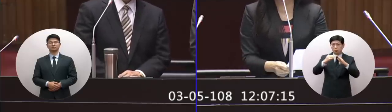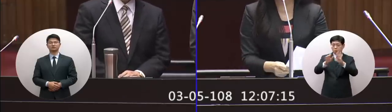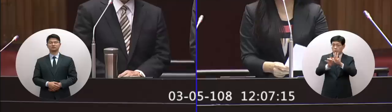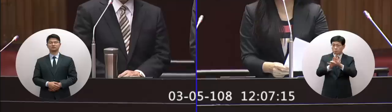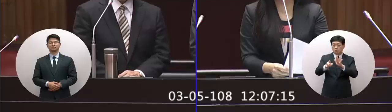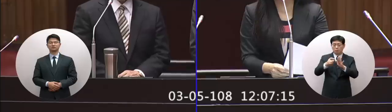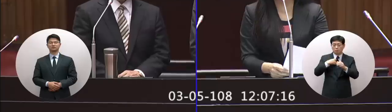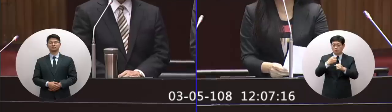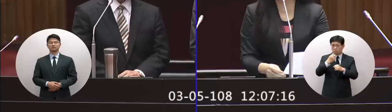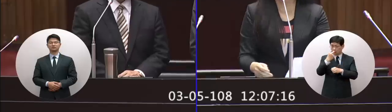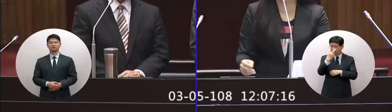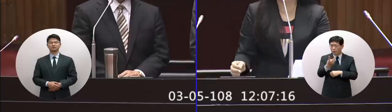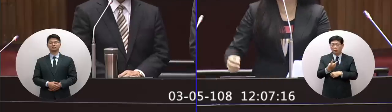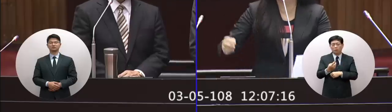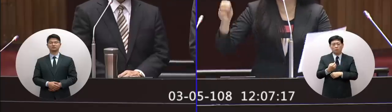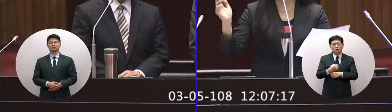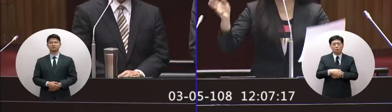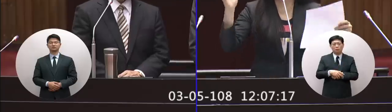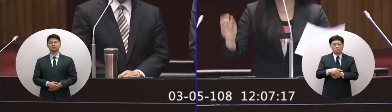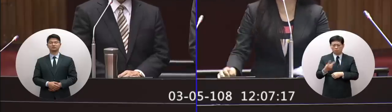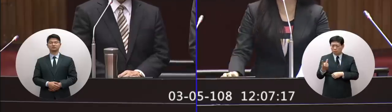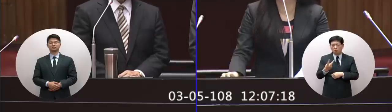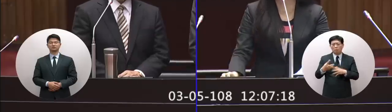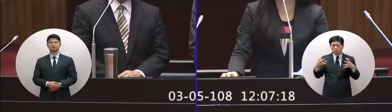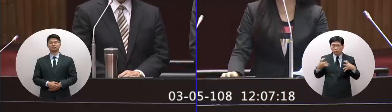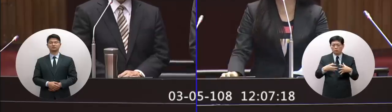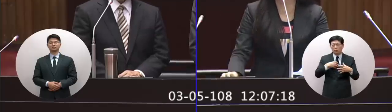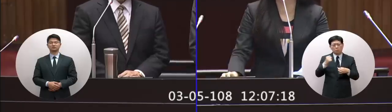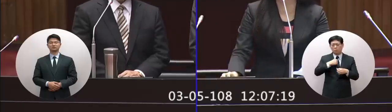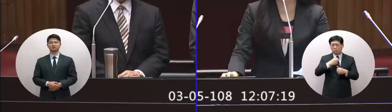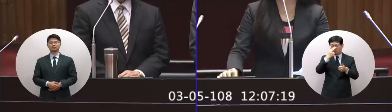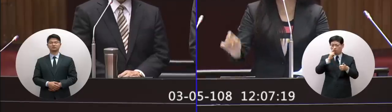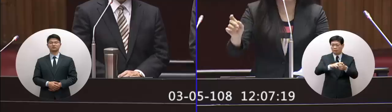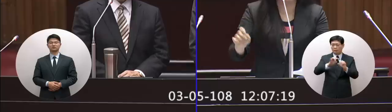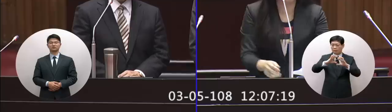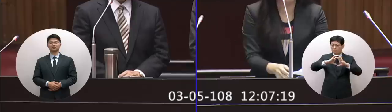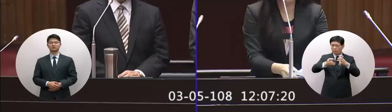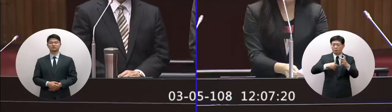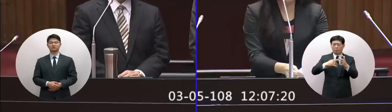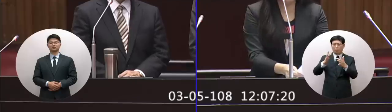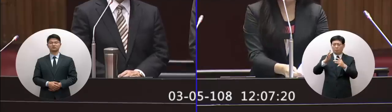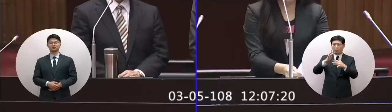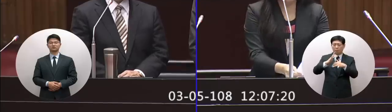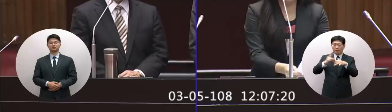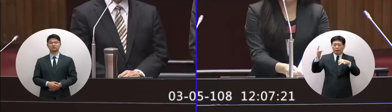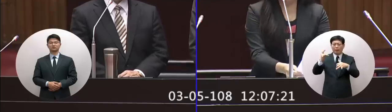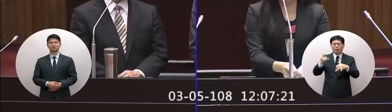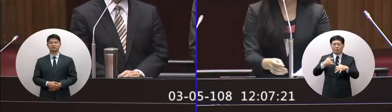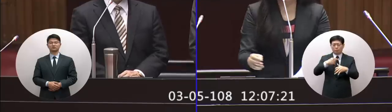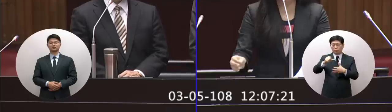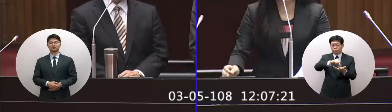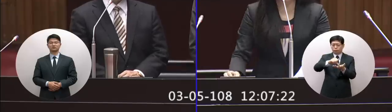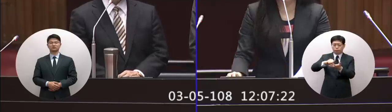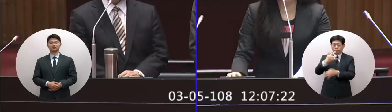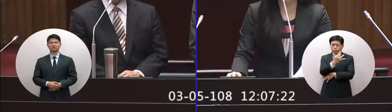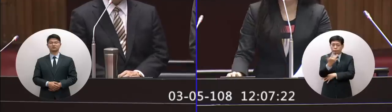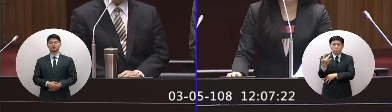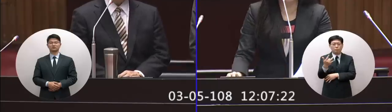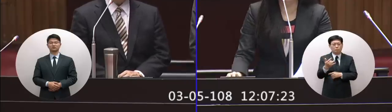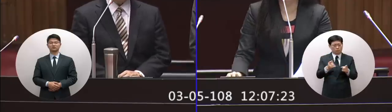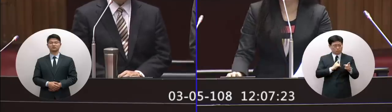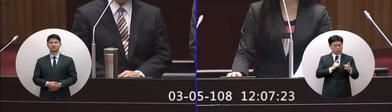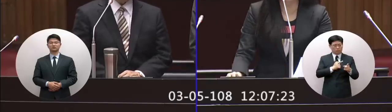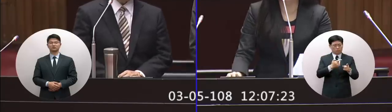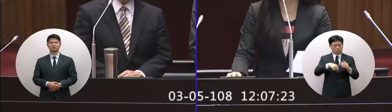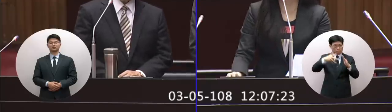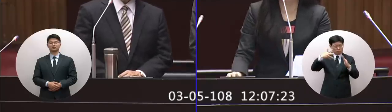落去视察哈，我们也在那边一起不要让地球秃头这样子哈，种树哈。那院长有了非常